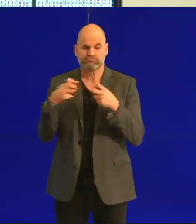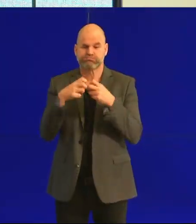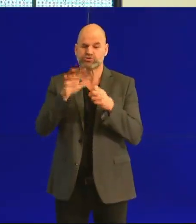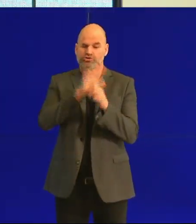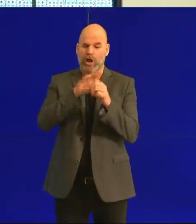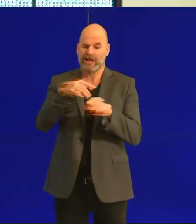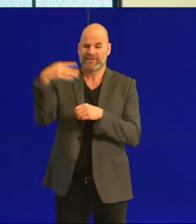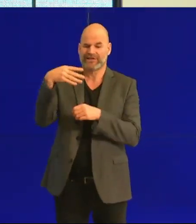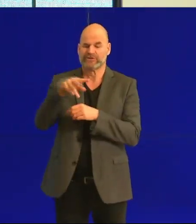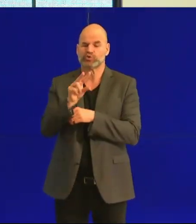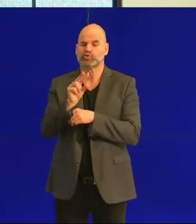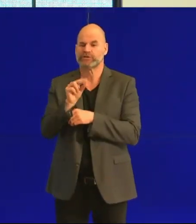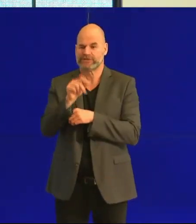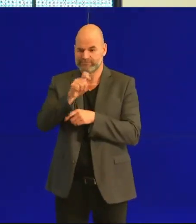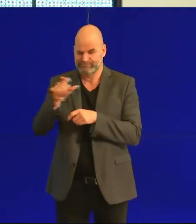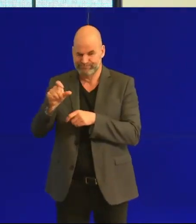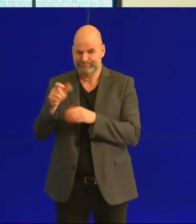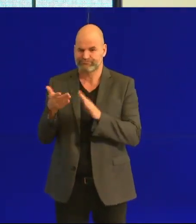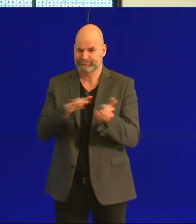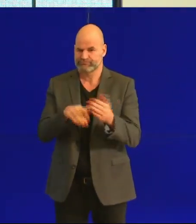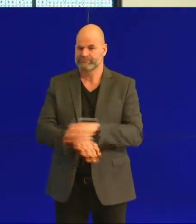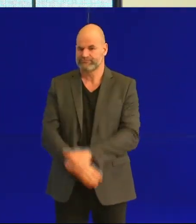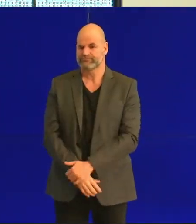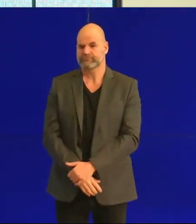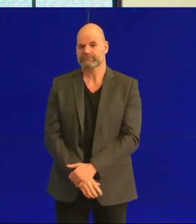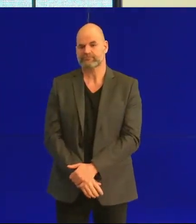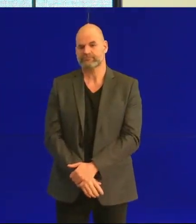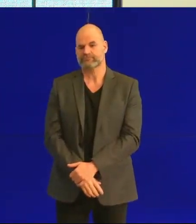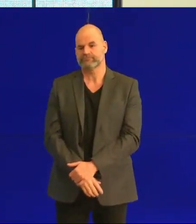csbj vendre à drac